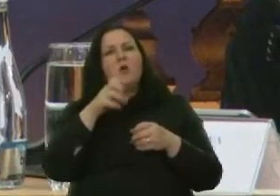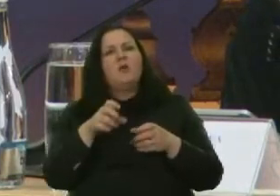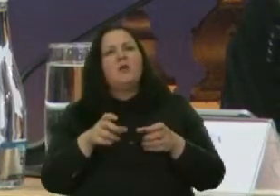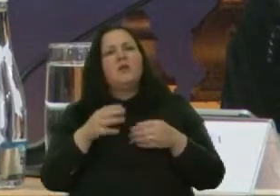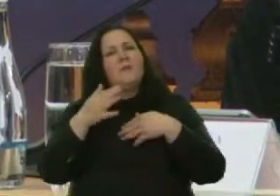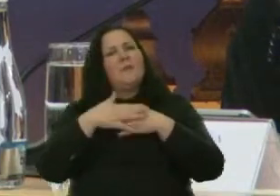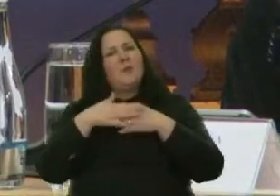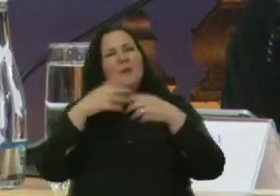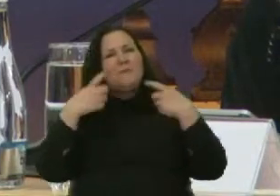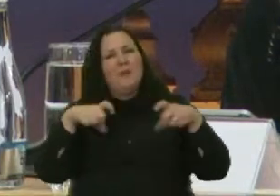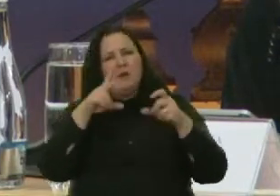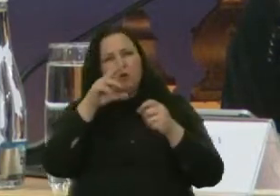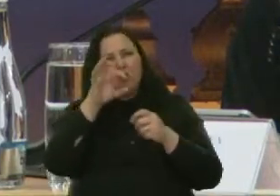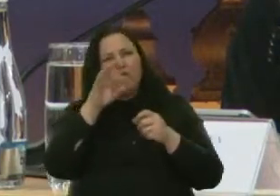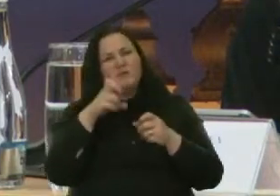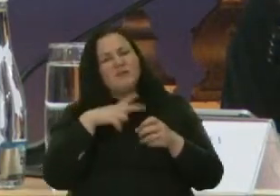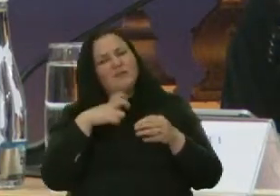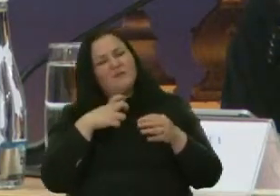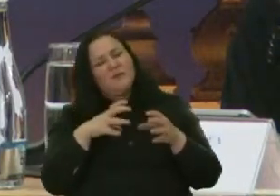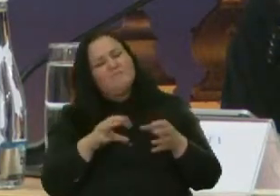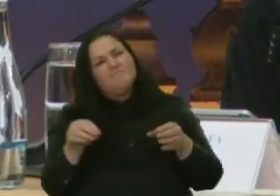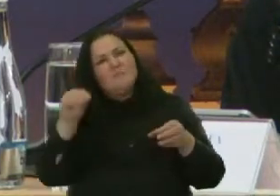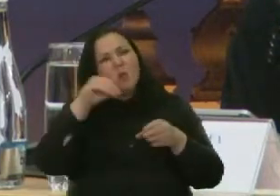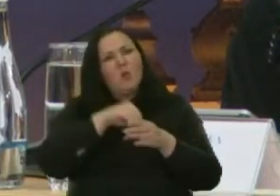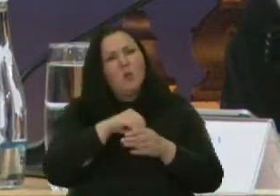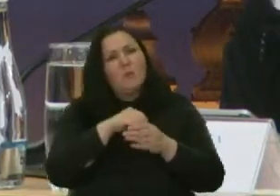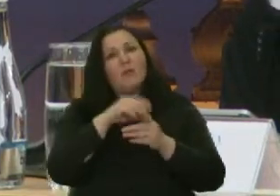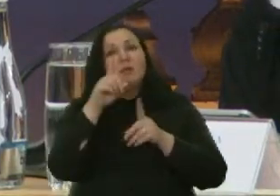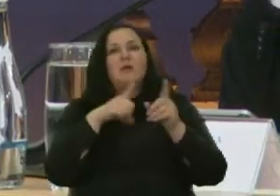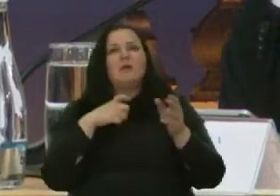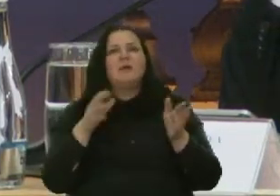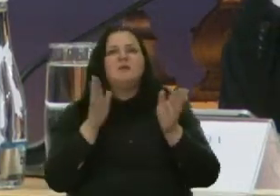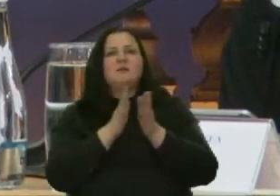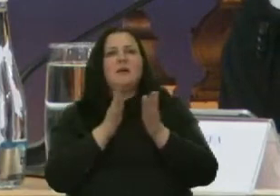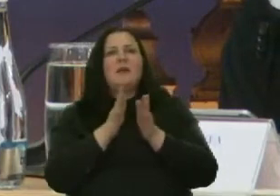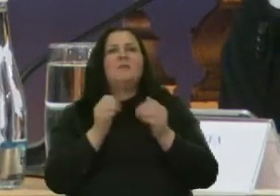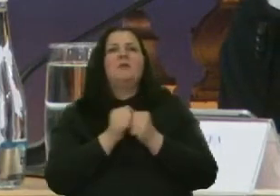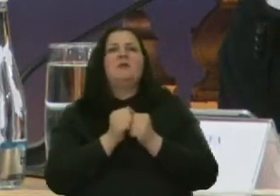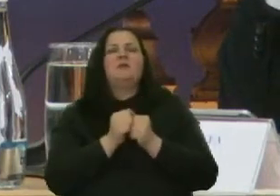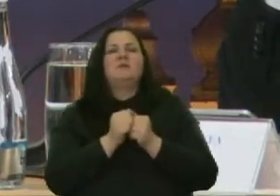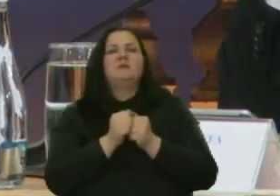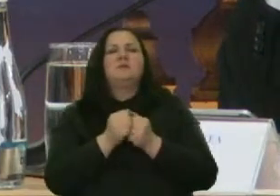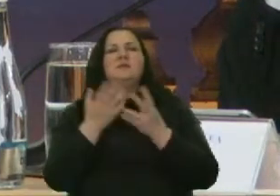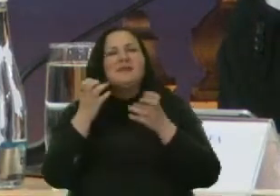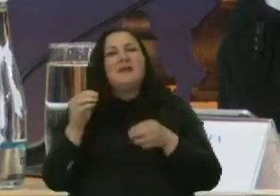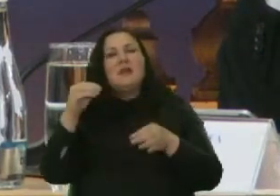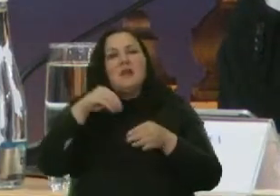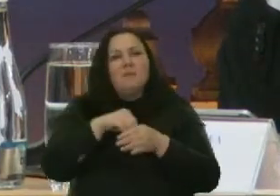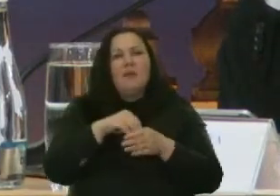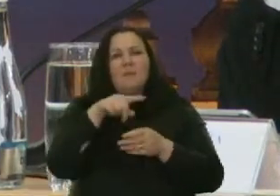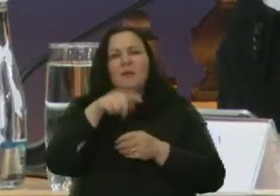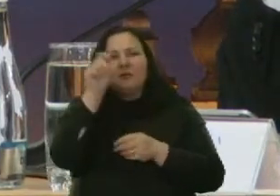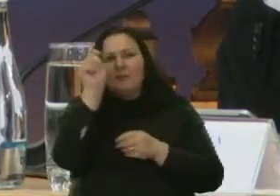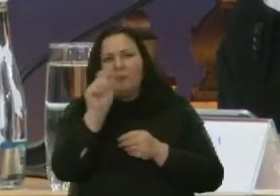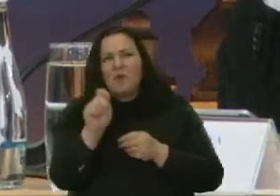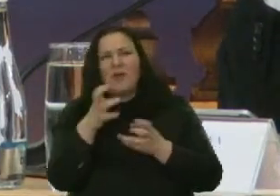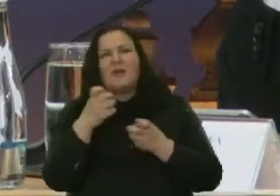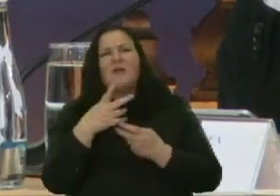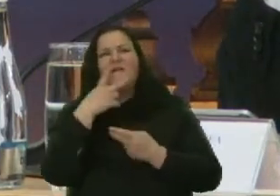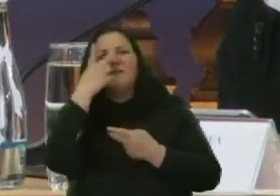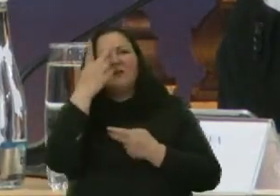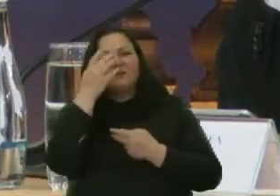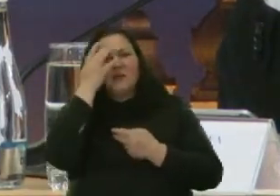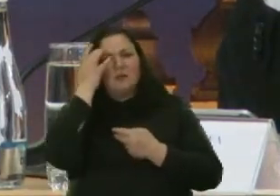proiectantul să cuprindă un altfel de spațiu și să vedem chiar dacă este mai mică Domnul reves este aice să l implementăm acest proiect care